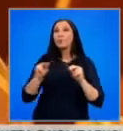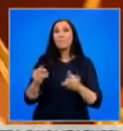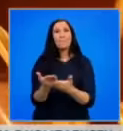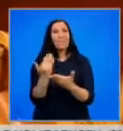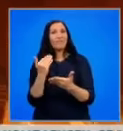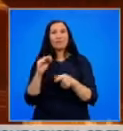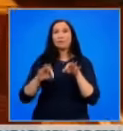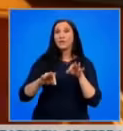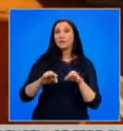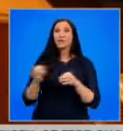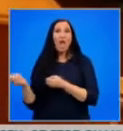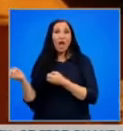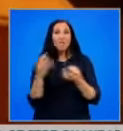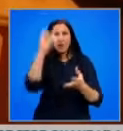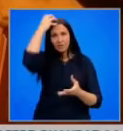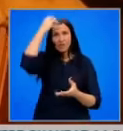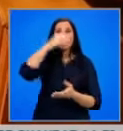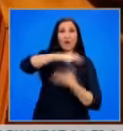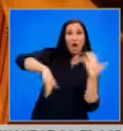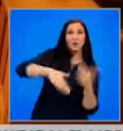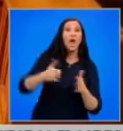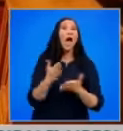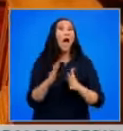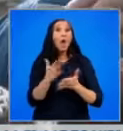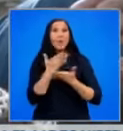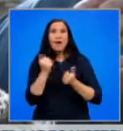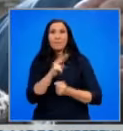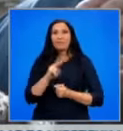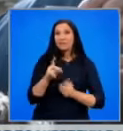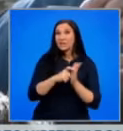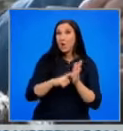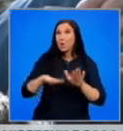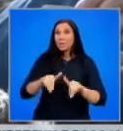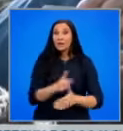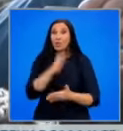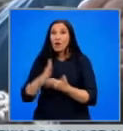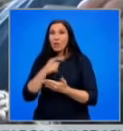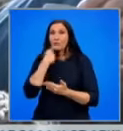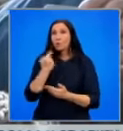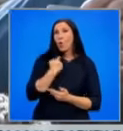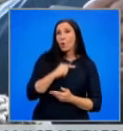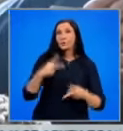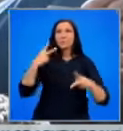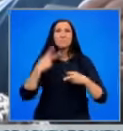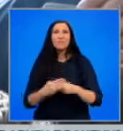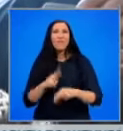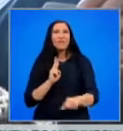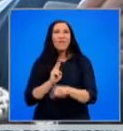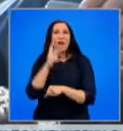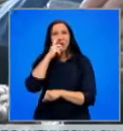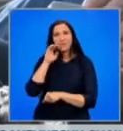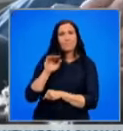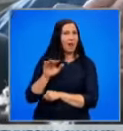държавата в хаос. Ако нямаме 22 закона приети до края на годината, губиме и спираме 12 милиарда